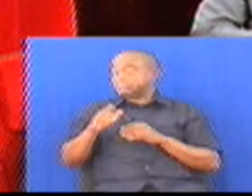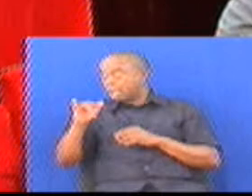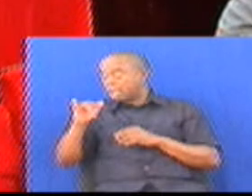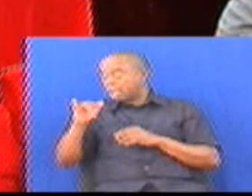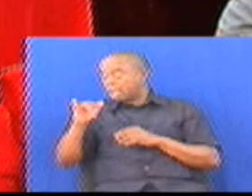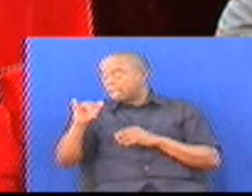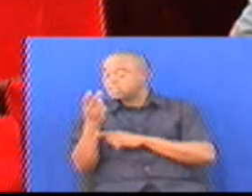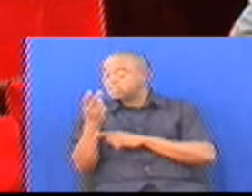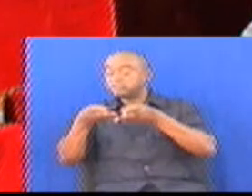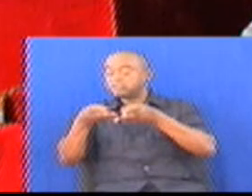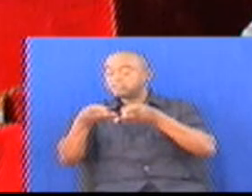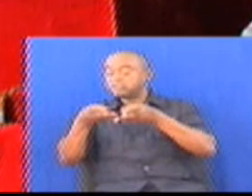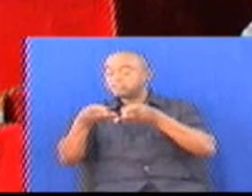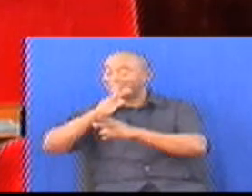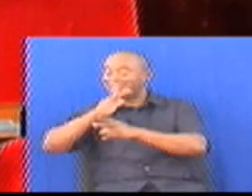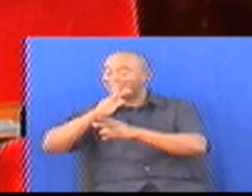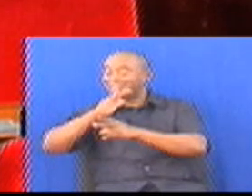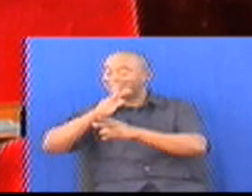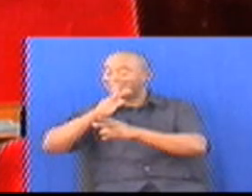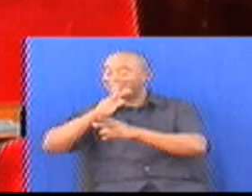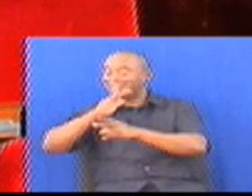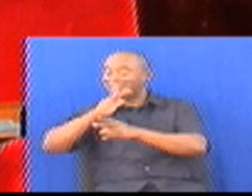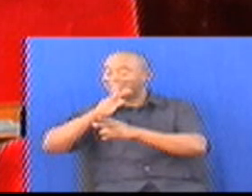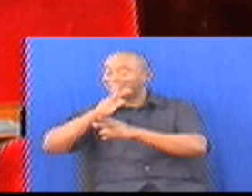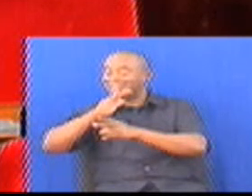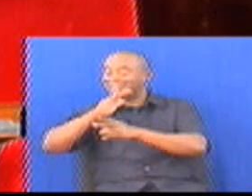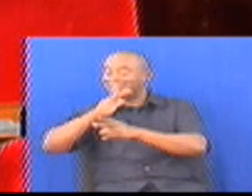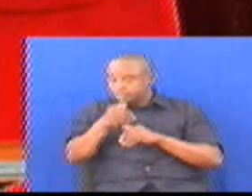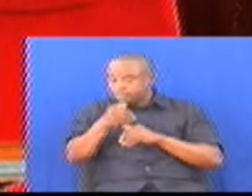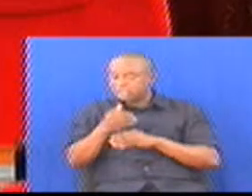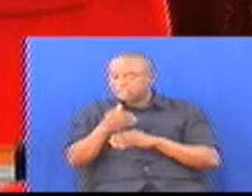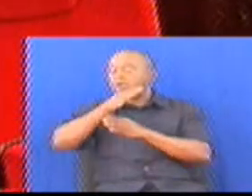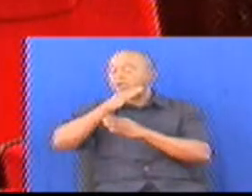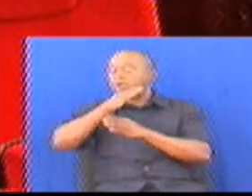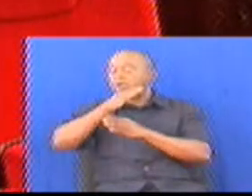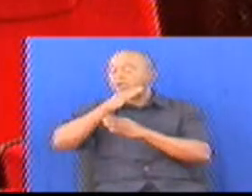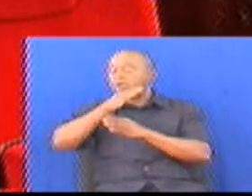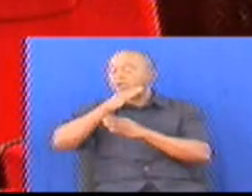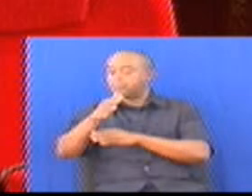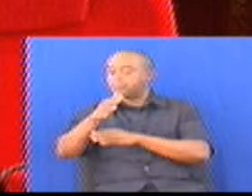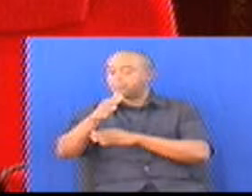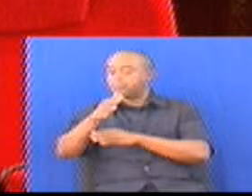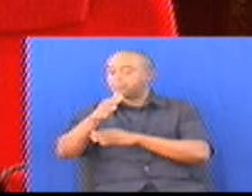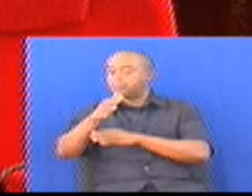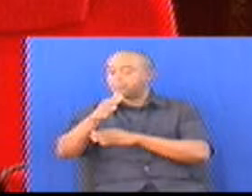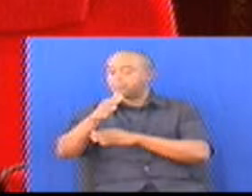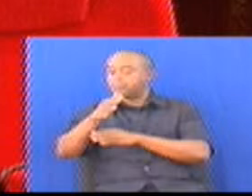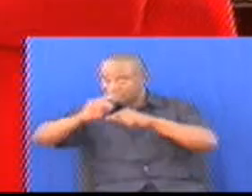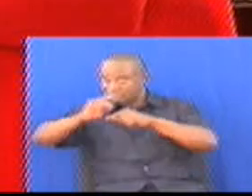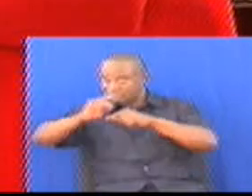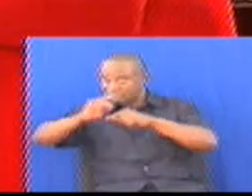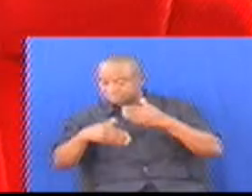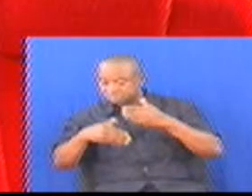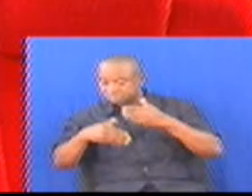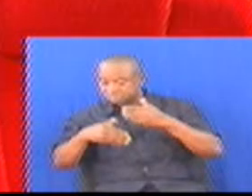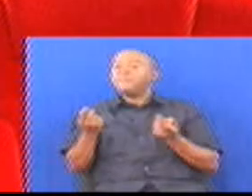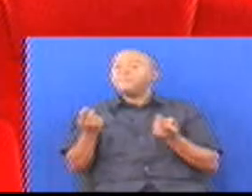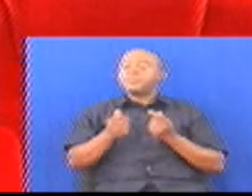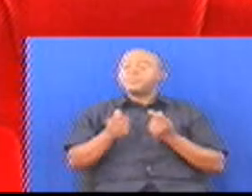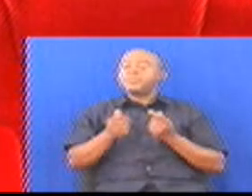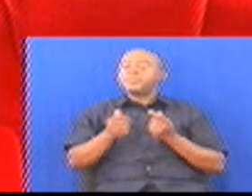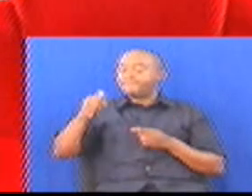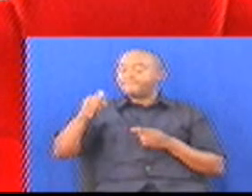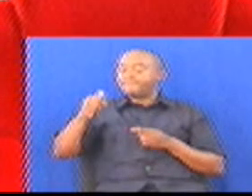kukamilika kwa uongezaji wa kina cha bandari ya Tanga na ujenzi na ukarabati wa magati ya Lushamba, Mtama,